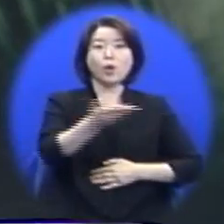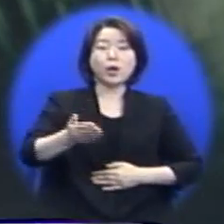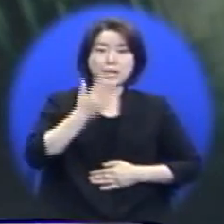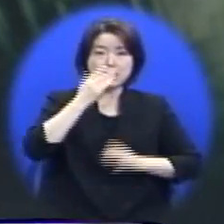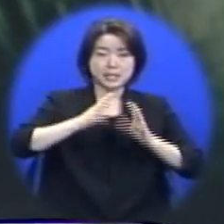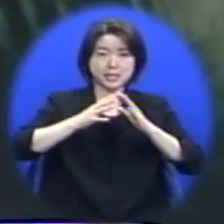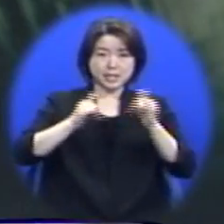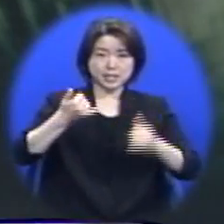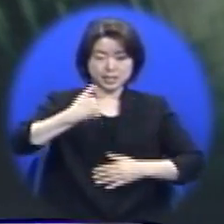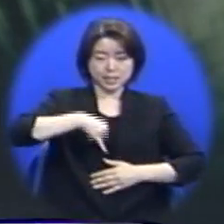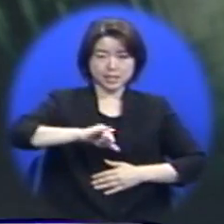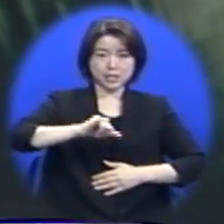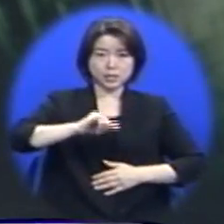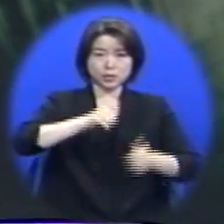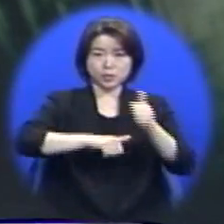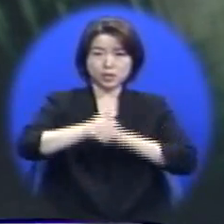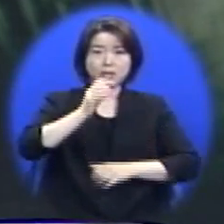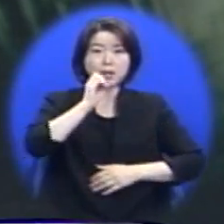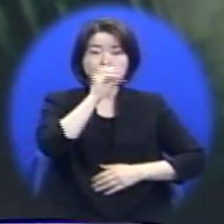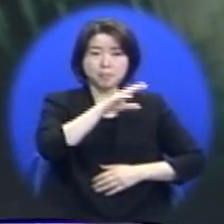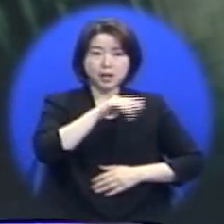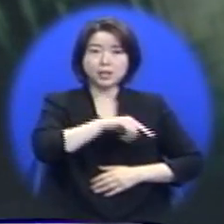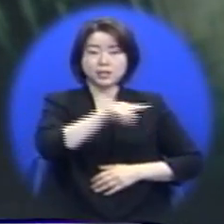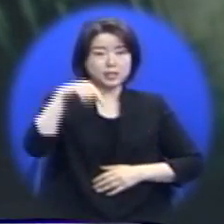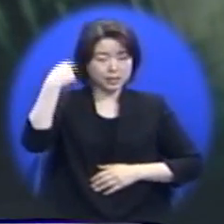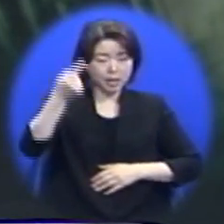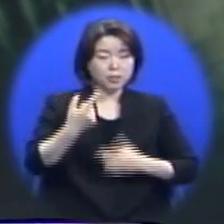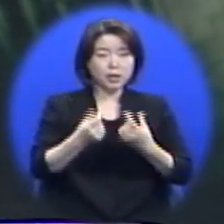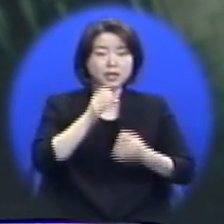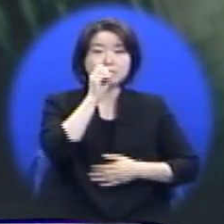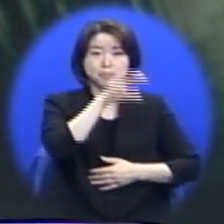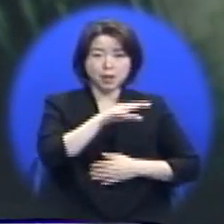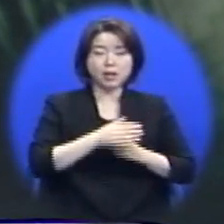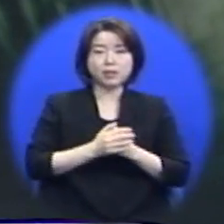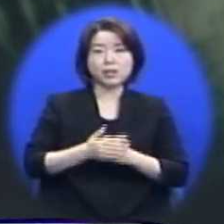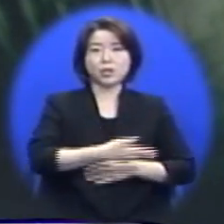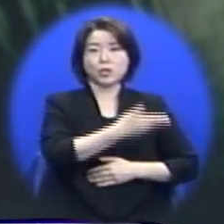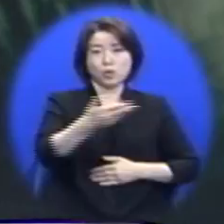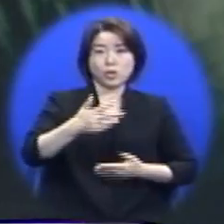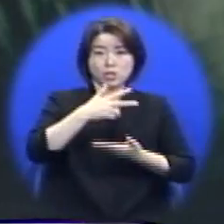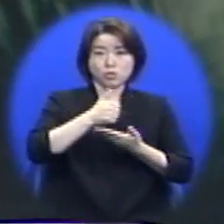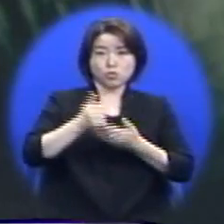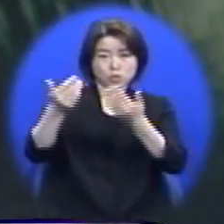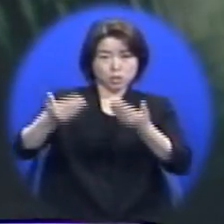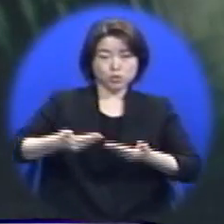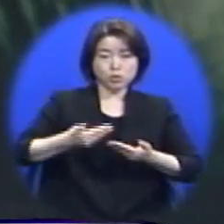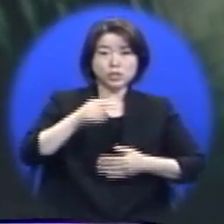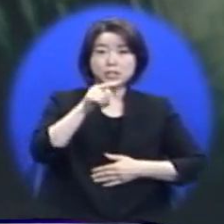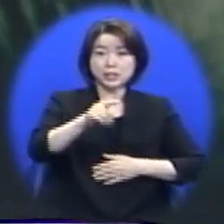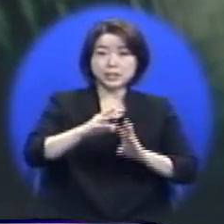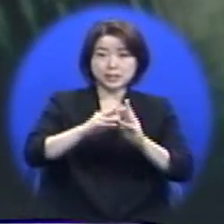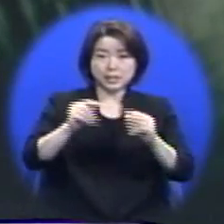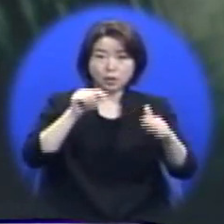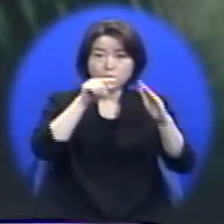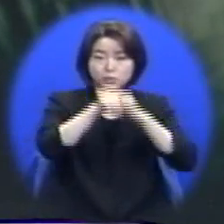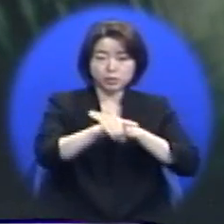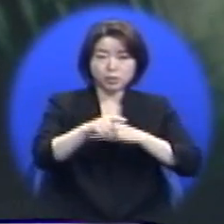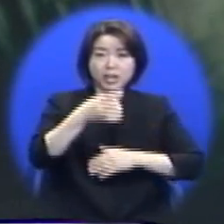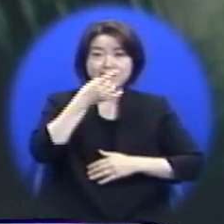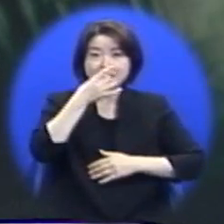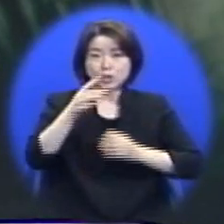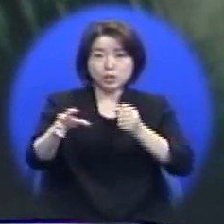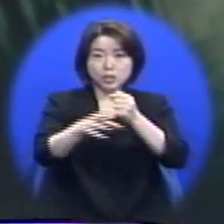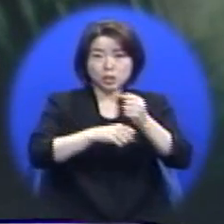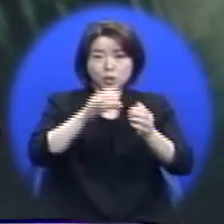자손에게 말하여라. 그들에게 다음과 같이 일러라. 너희는 주가 주는 그 땅으로 들어가 곡식을 거둘